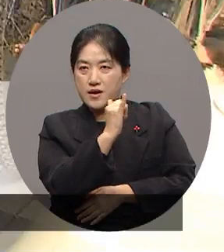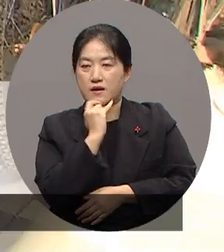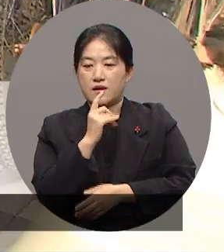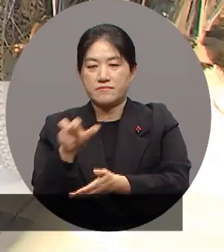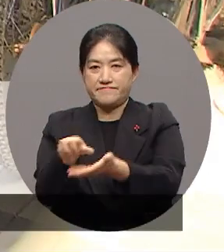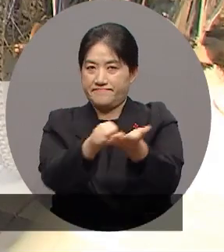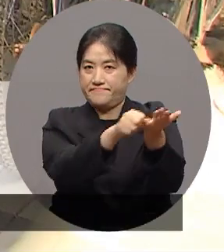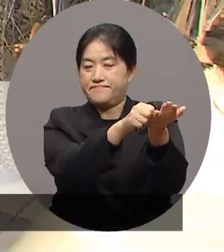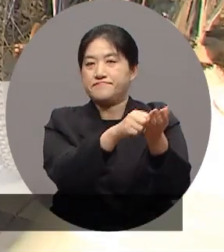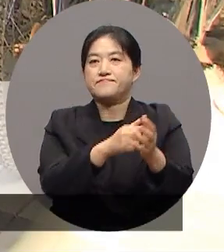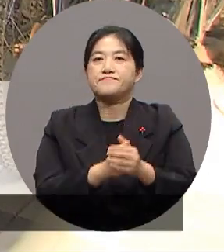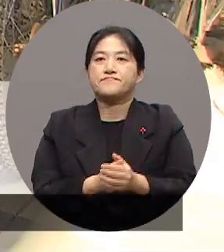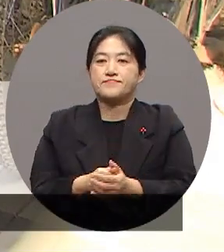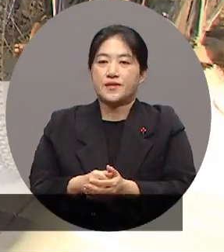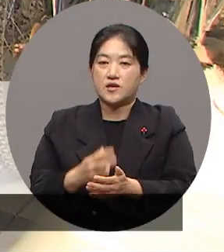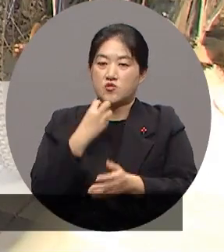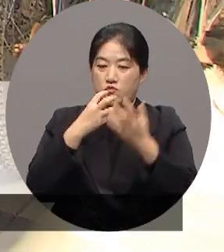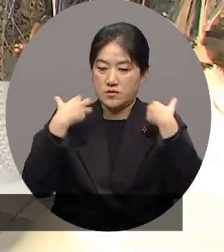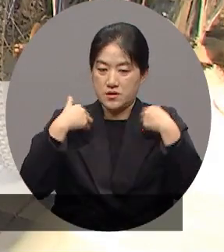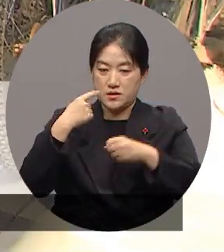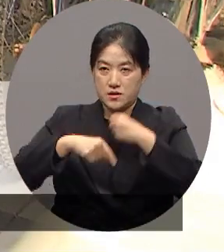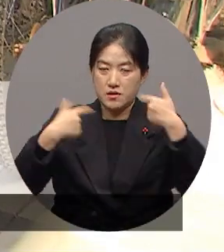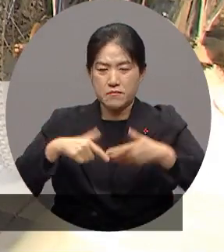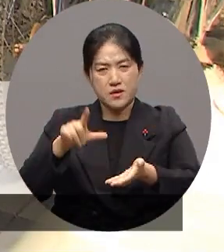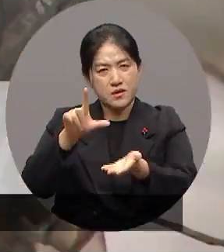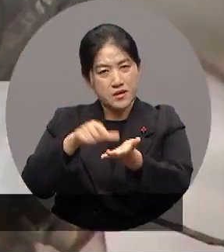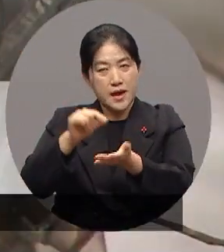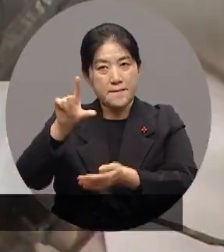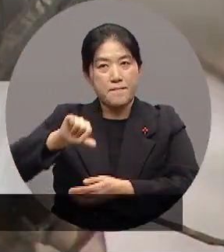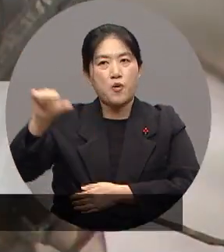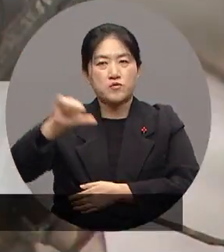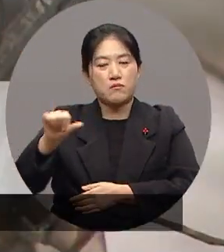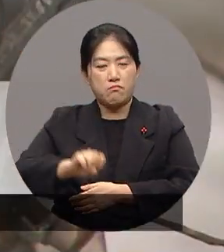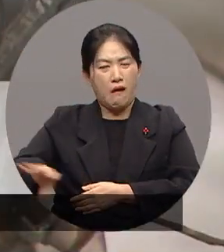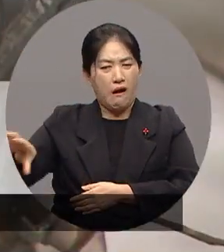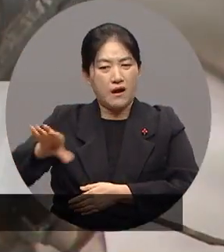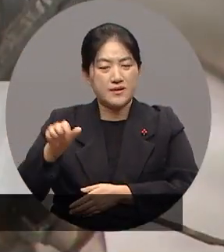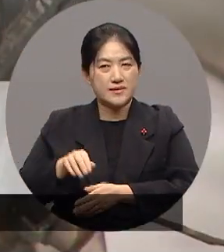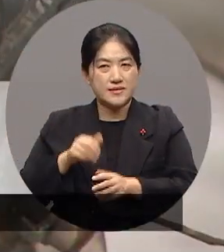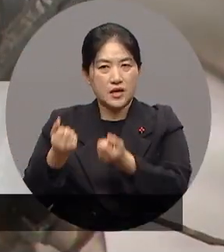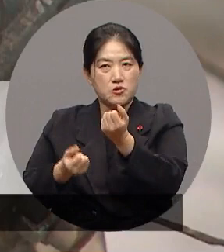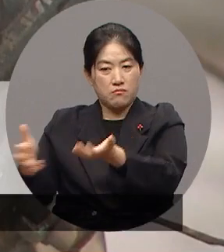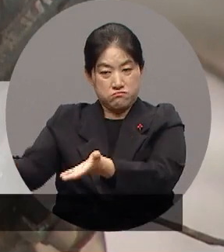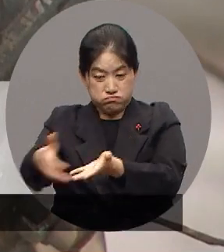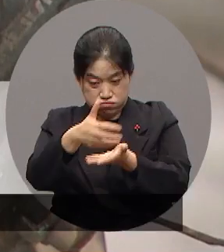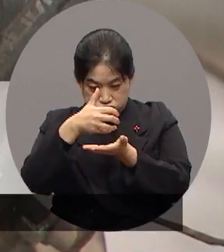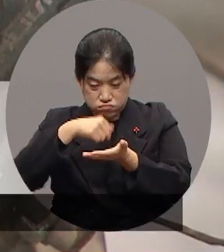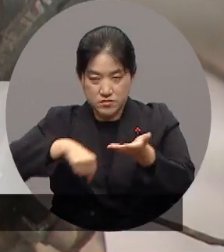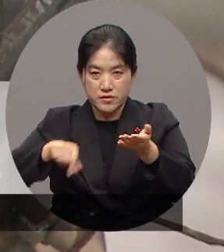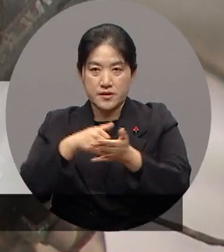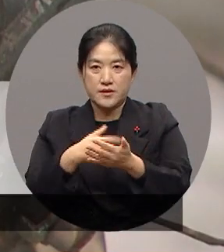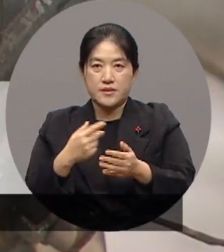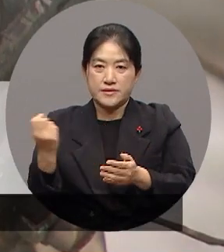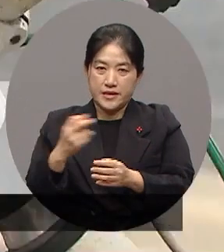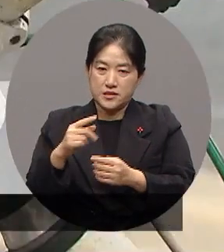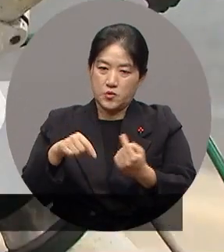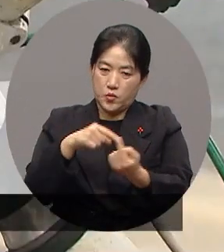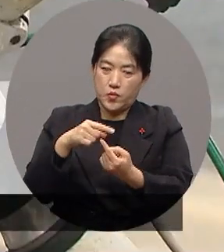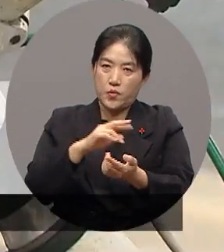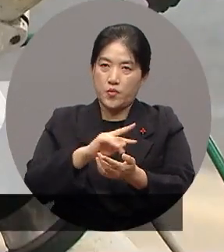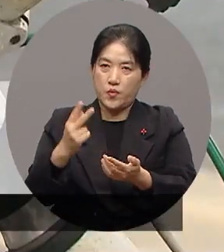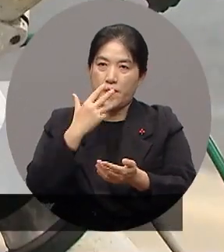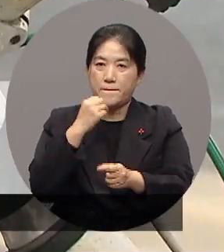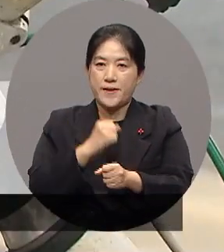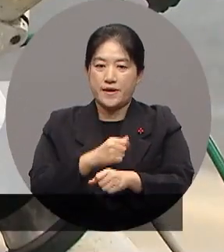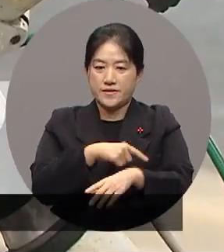수거를 진행합니다 서울시는 매년 약 15,000 대의 방치 자전거가 수거되고 있으며 이중 재활용할 수 있는 자전거는